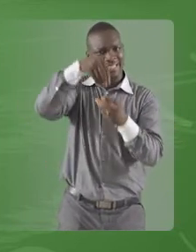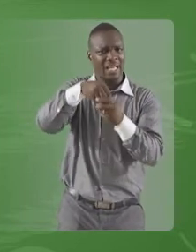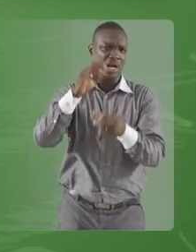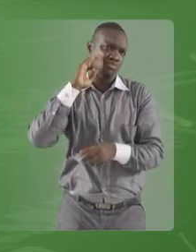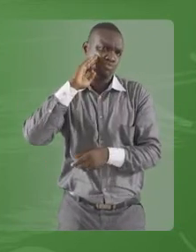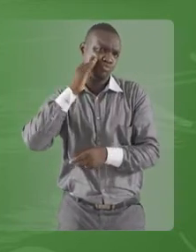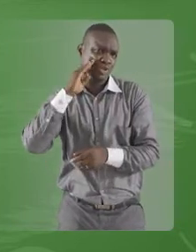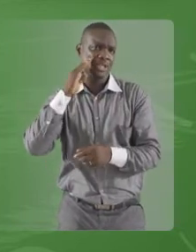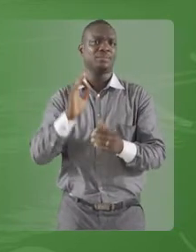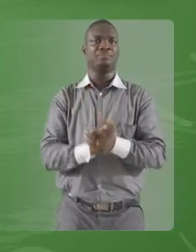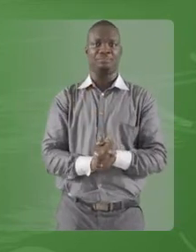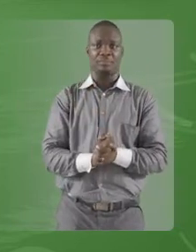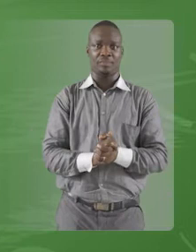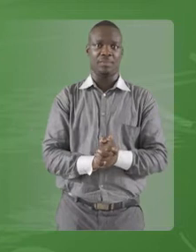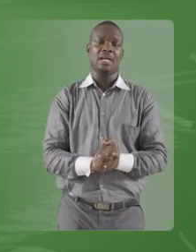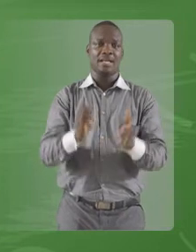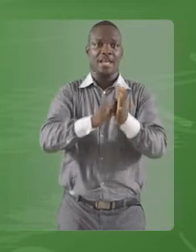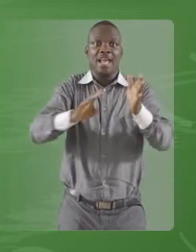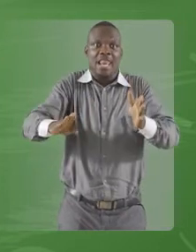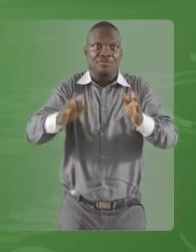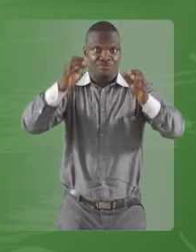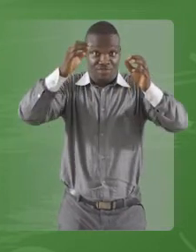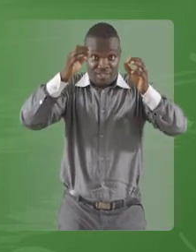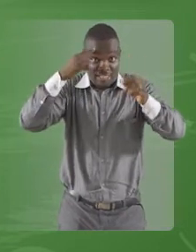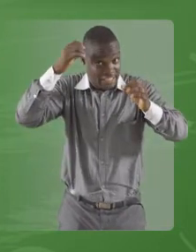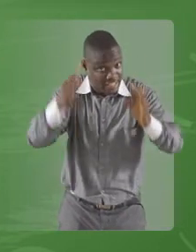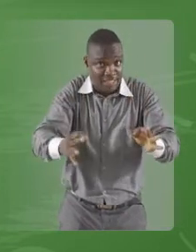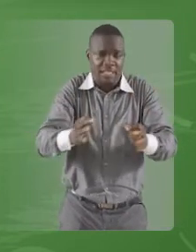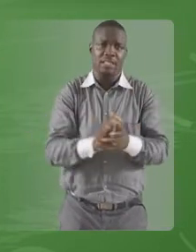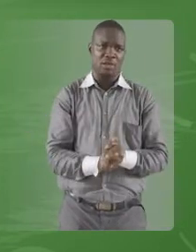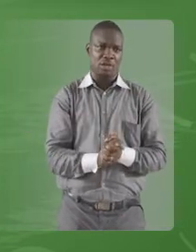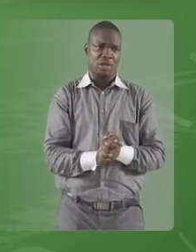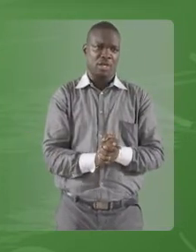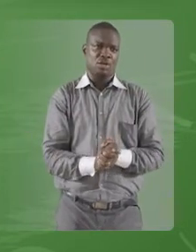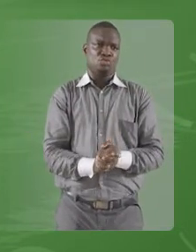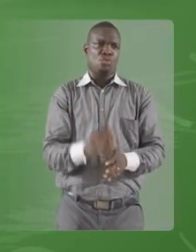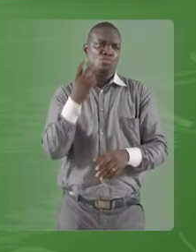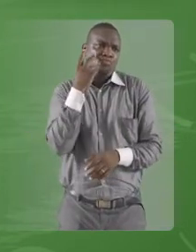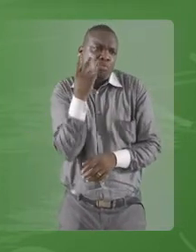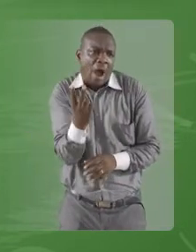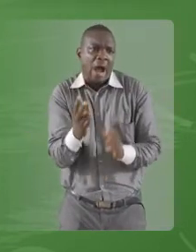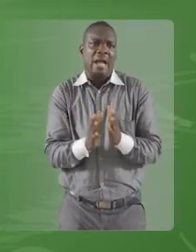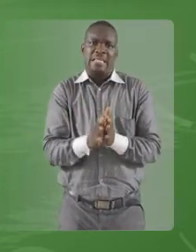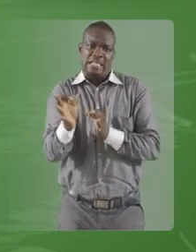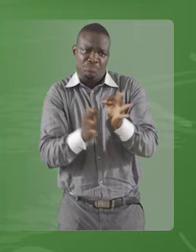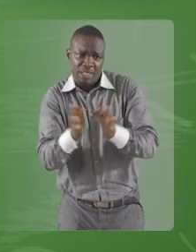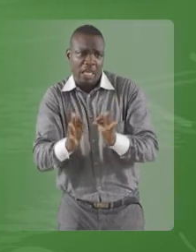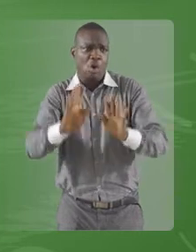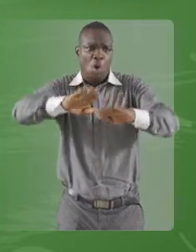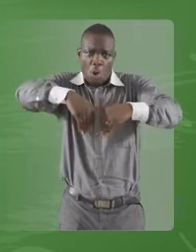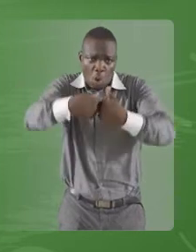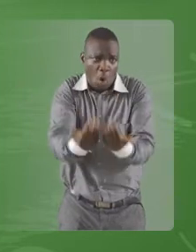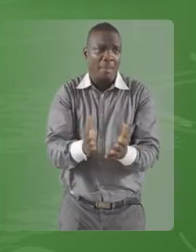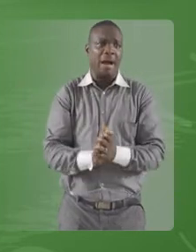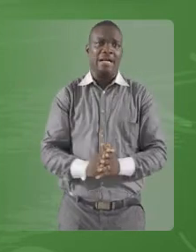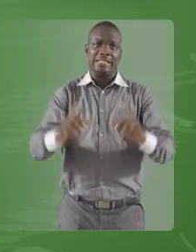décident alors d'expliquer la formation des cellules reproductrices mâles et femelles et le mécanisme